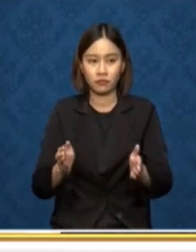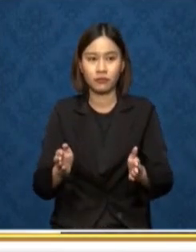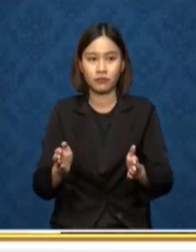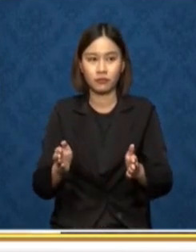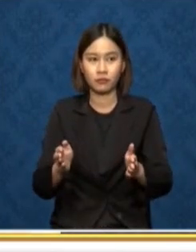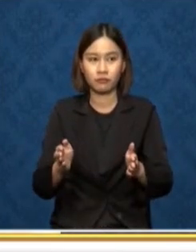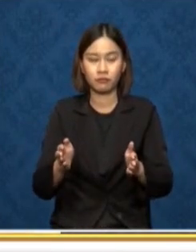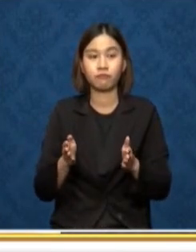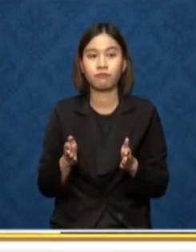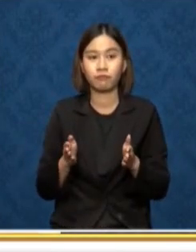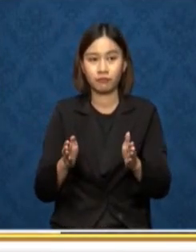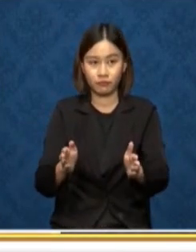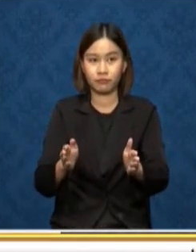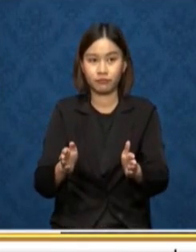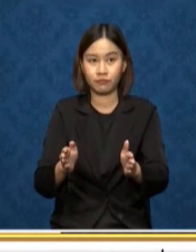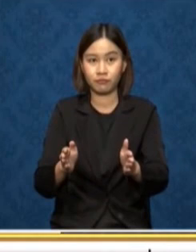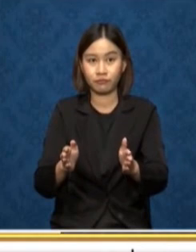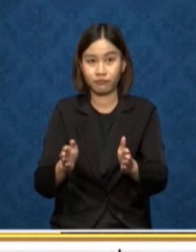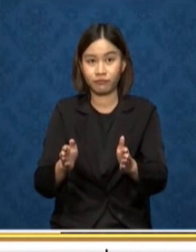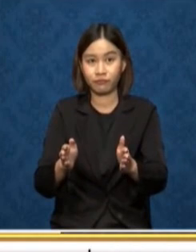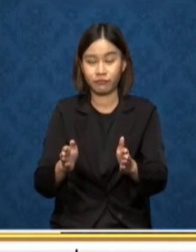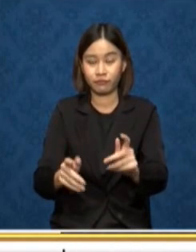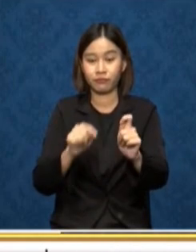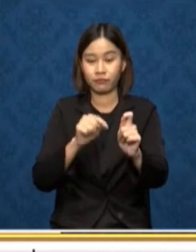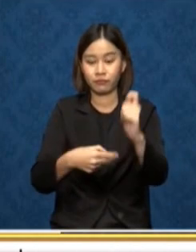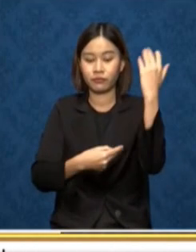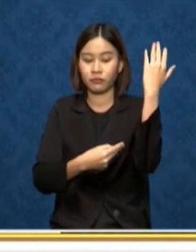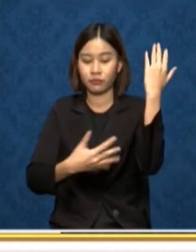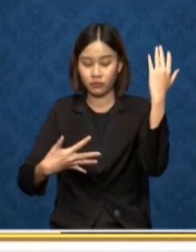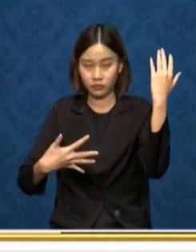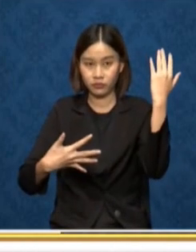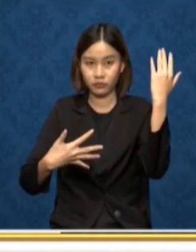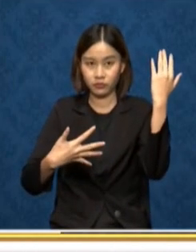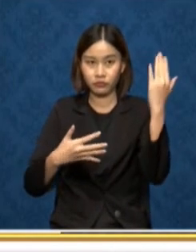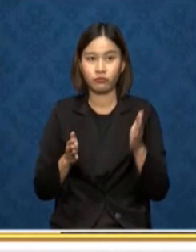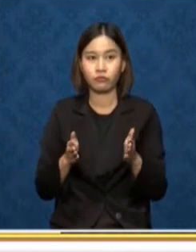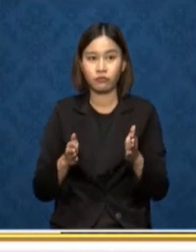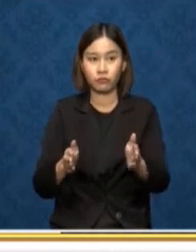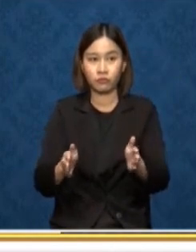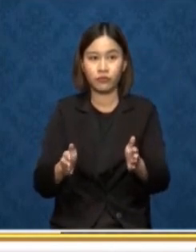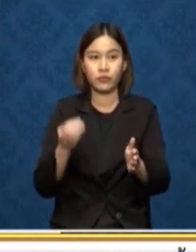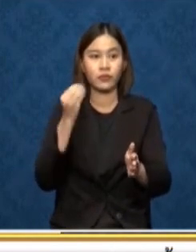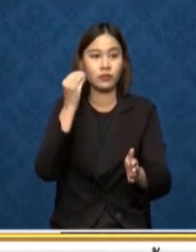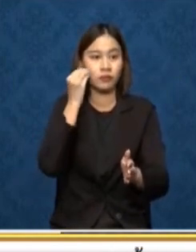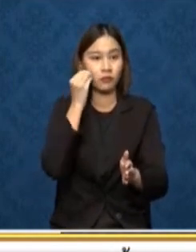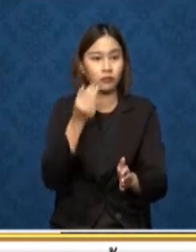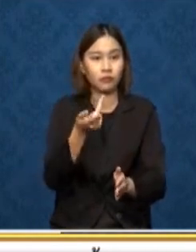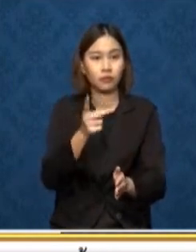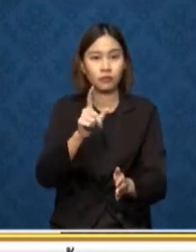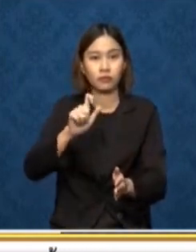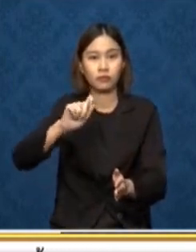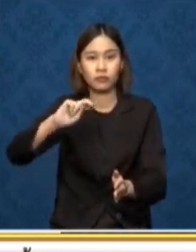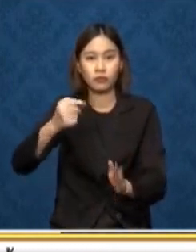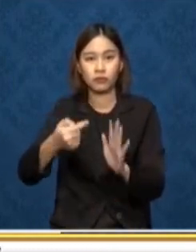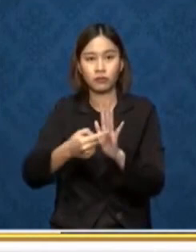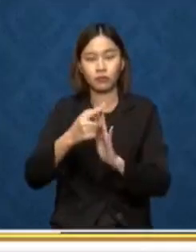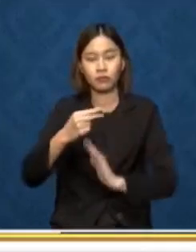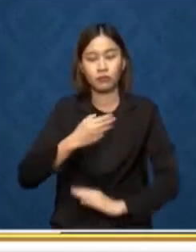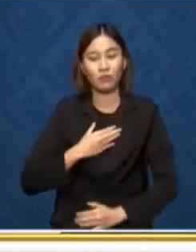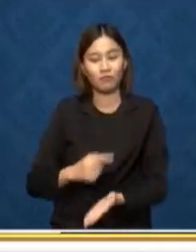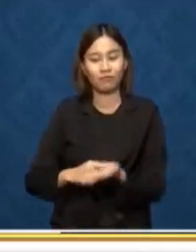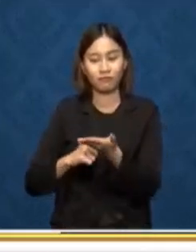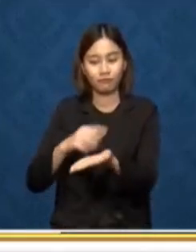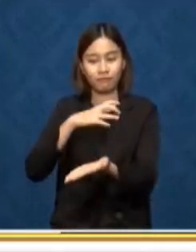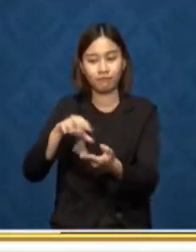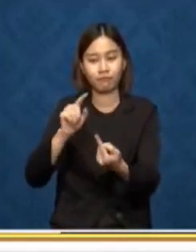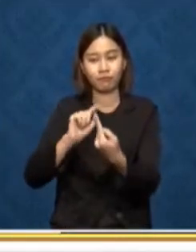นทางเรยเมืองครับ และขาเข้าขาออกของอำเภอหให่เป็ถนุนสายบานครองเห บ้านครองเตยครั ซึ่ผมเคยนำเรียนต่